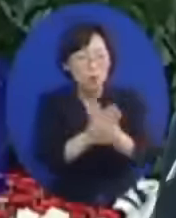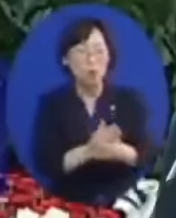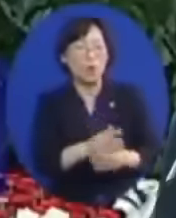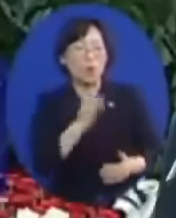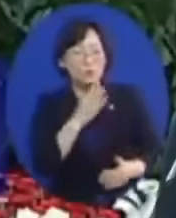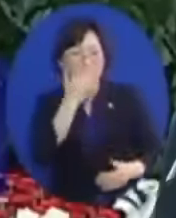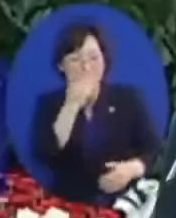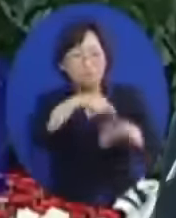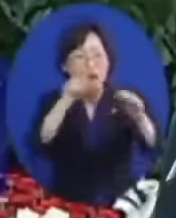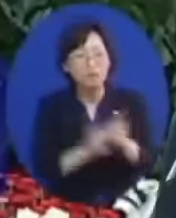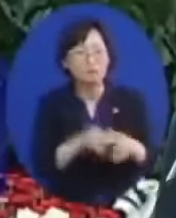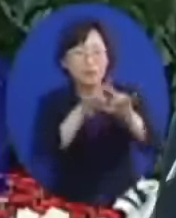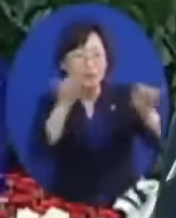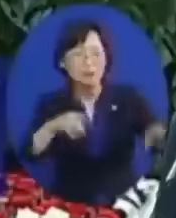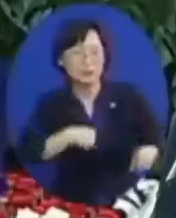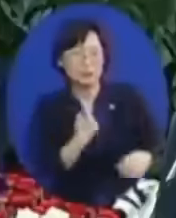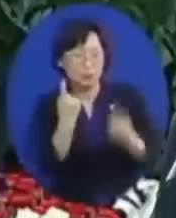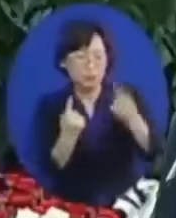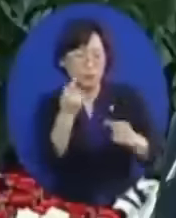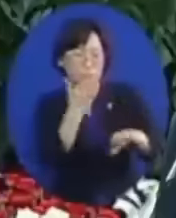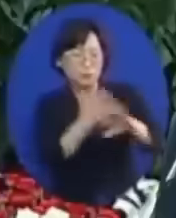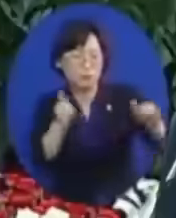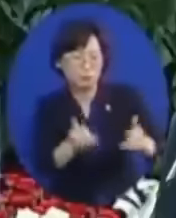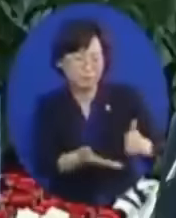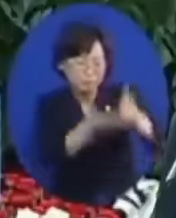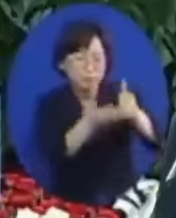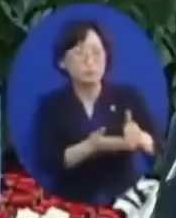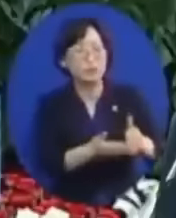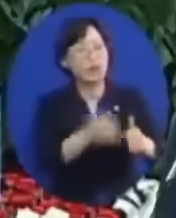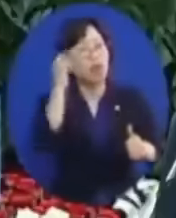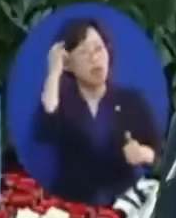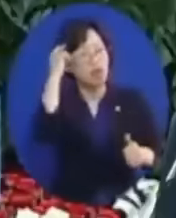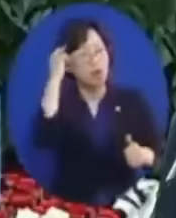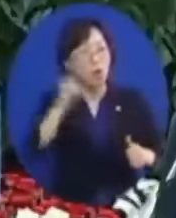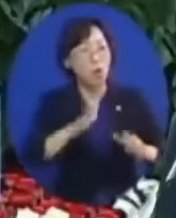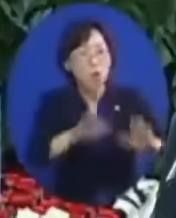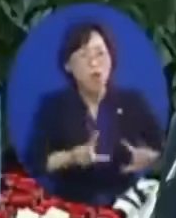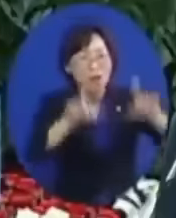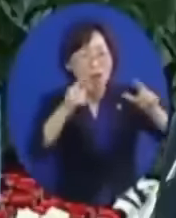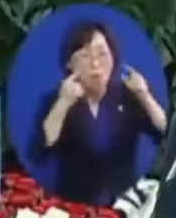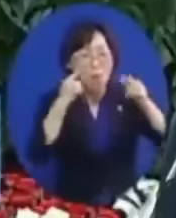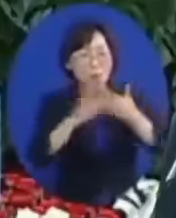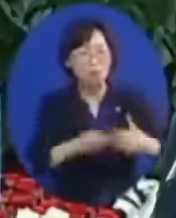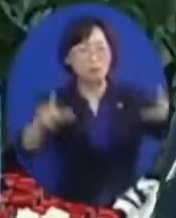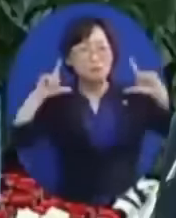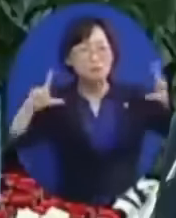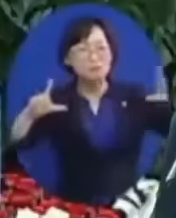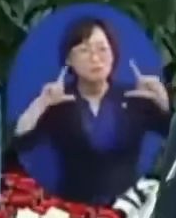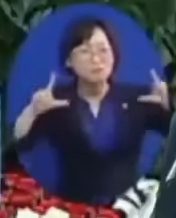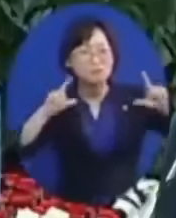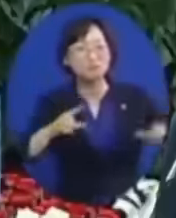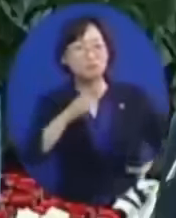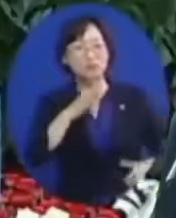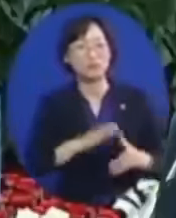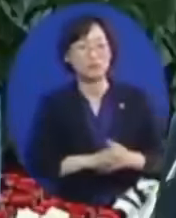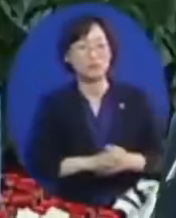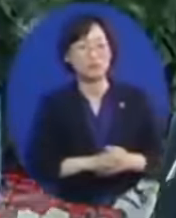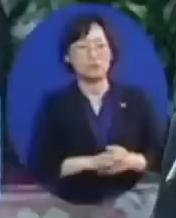각각 자기보다 남을 낮게 여기라는 것입니다. 오늘날 세상은 전부 내 잘났다고 선전하는 것입니다. 자기 선전하는